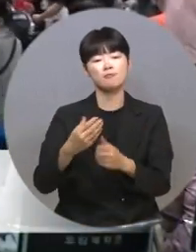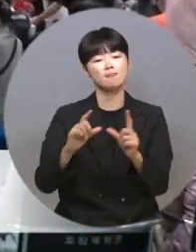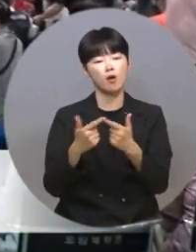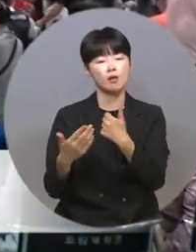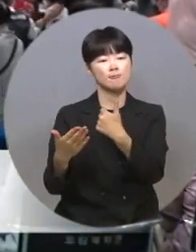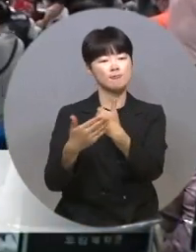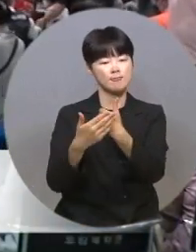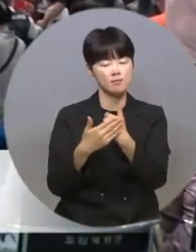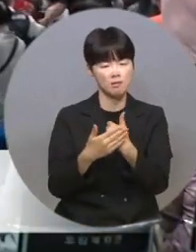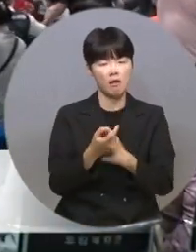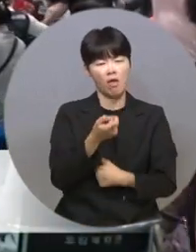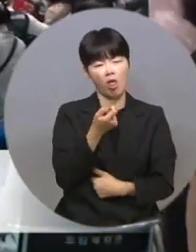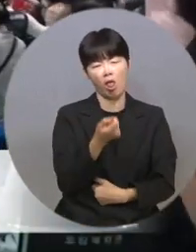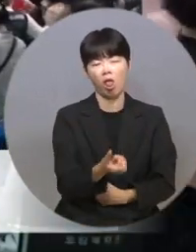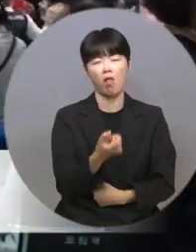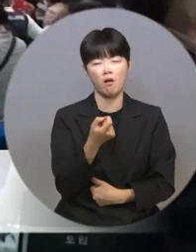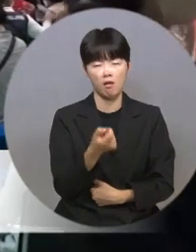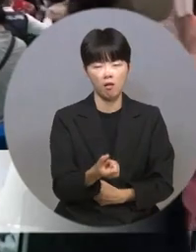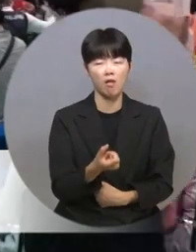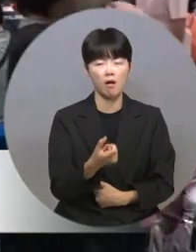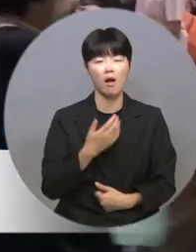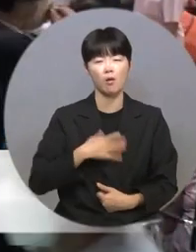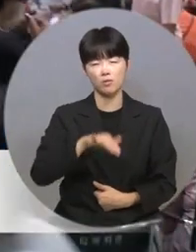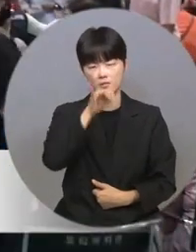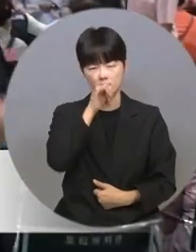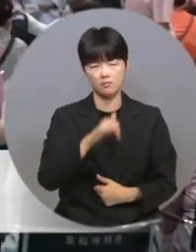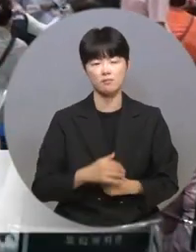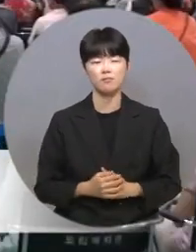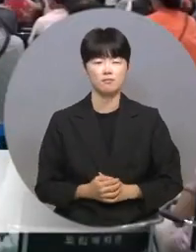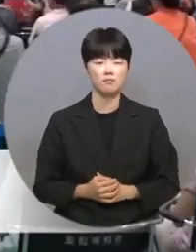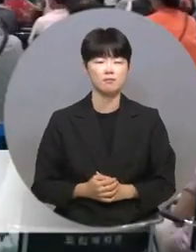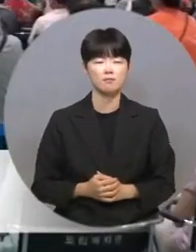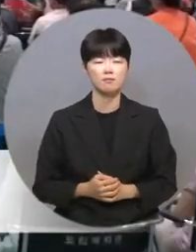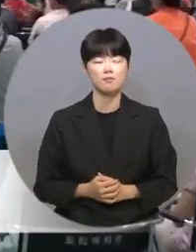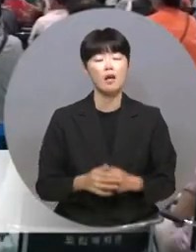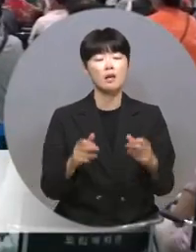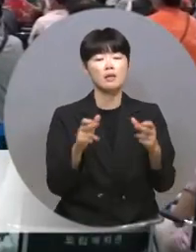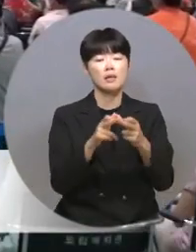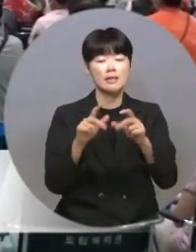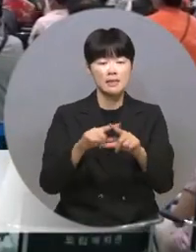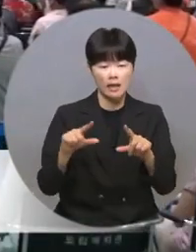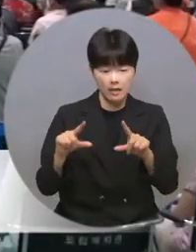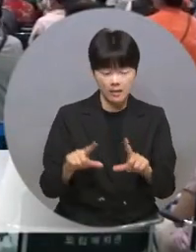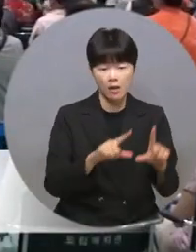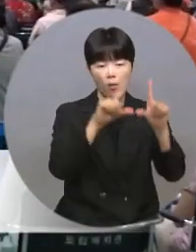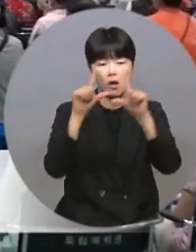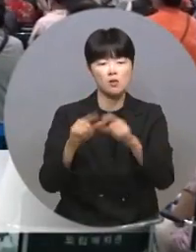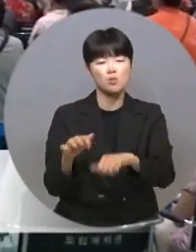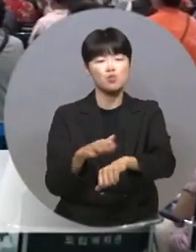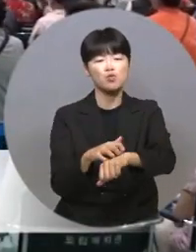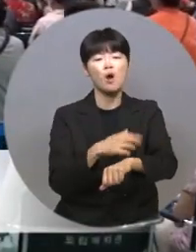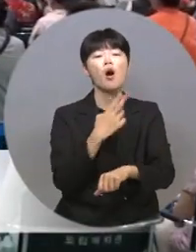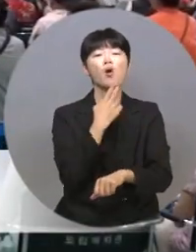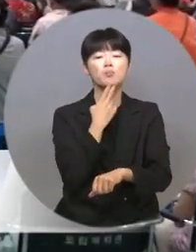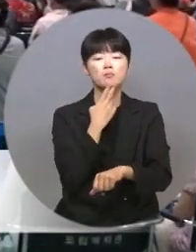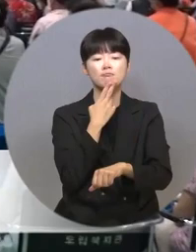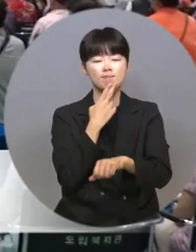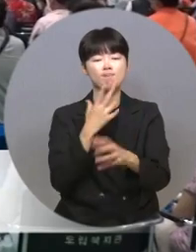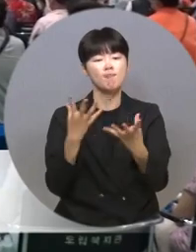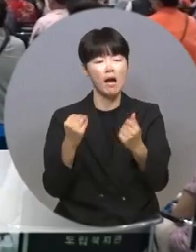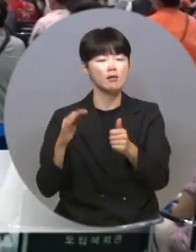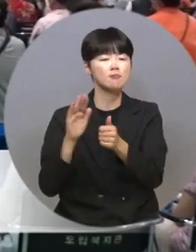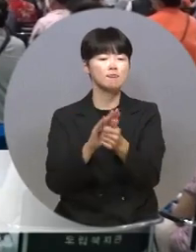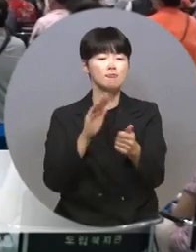것은 아주 적은 것으로 알고 있습니다. 장애인들의 생활에 편안함과